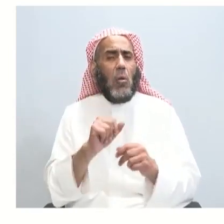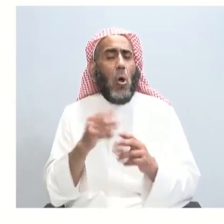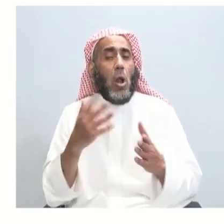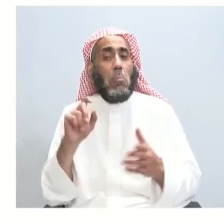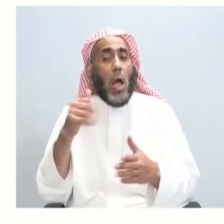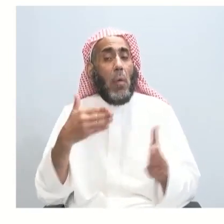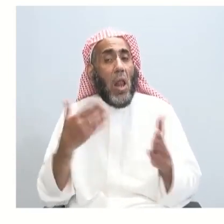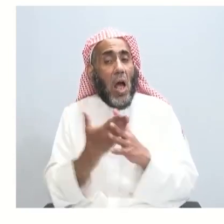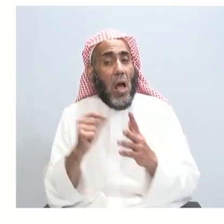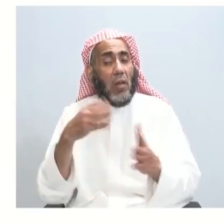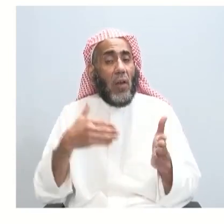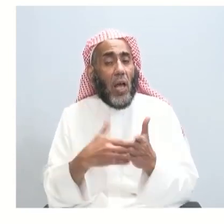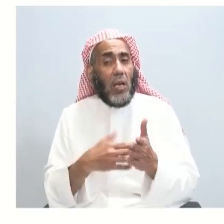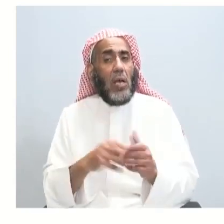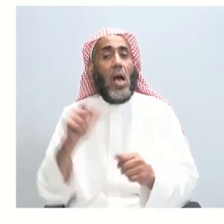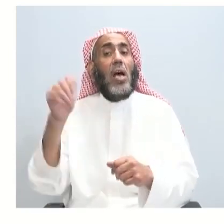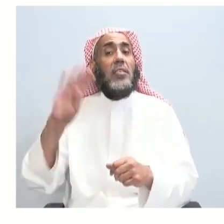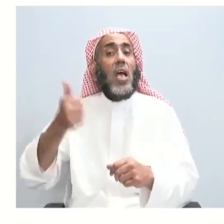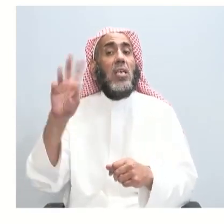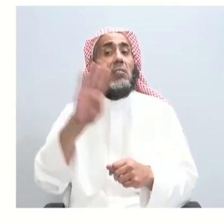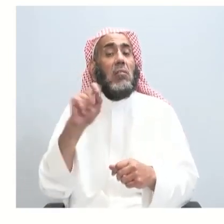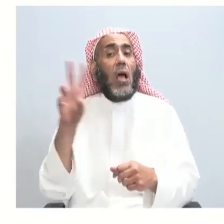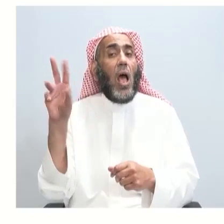الباب الحرف الاخير طيب اساس